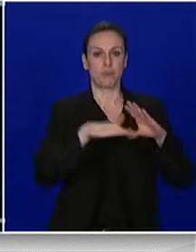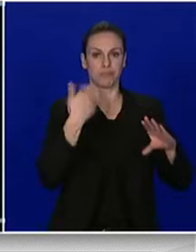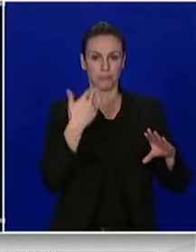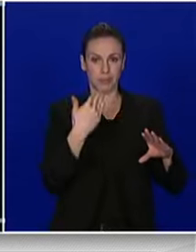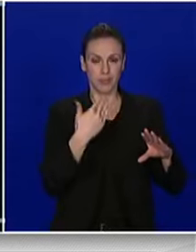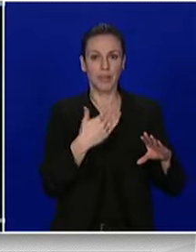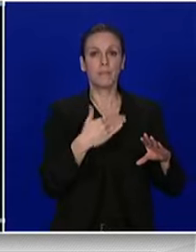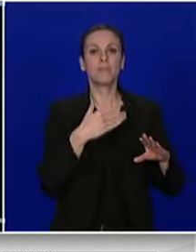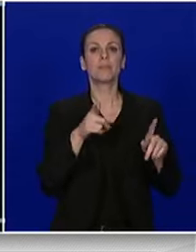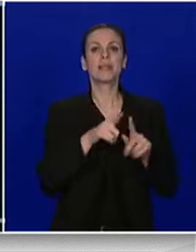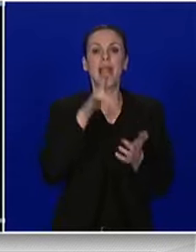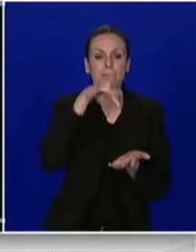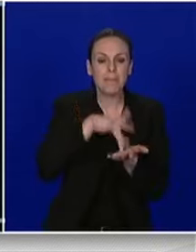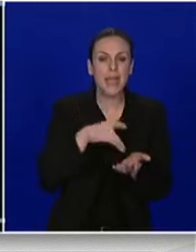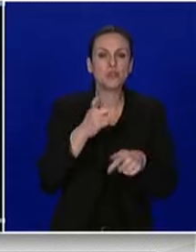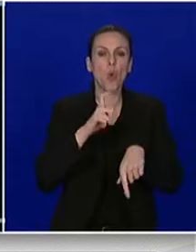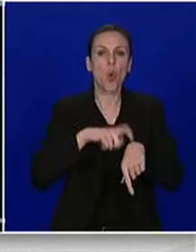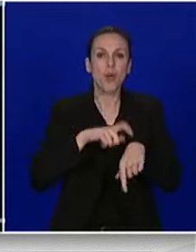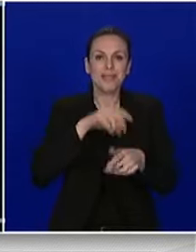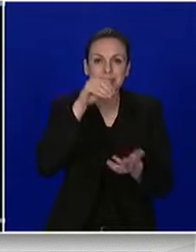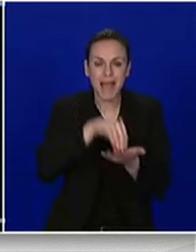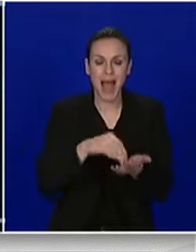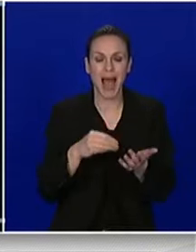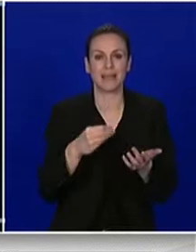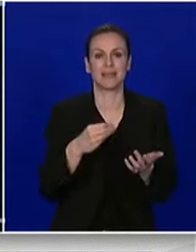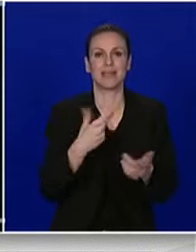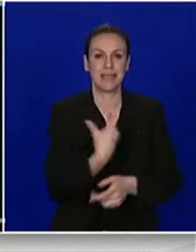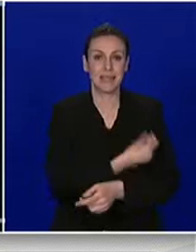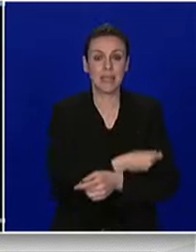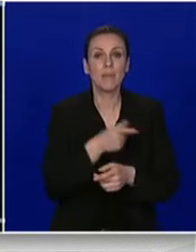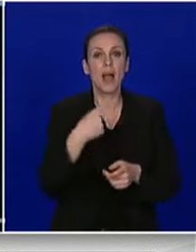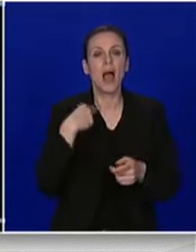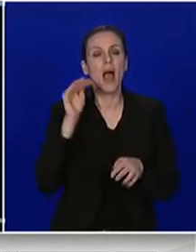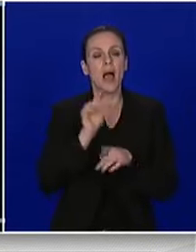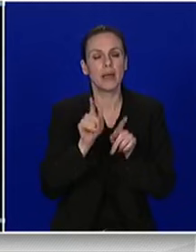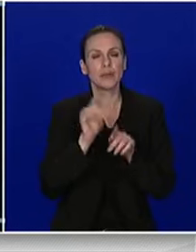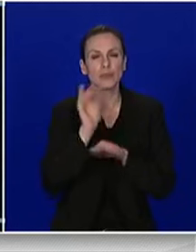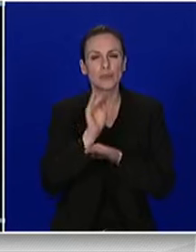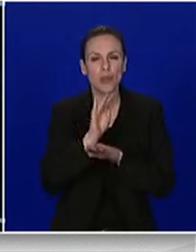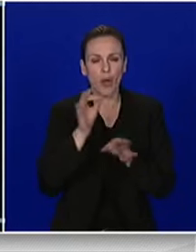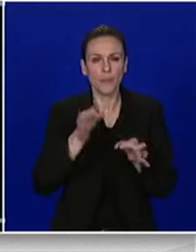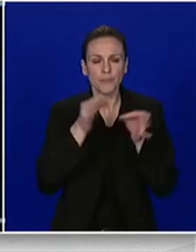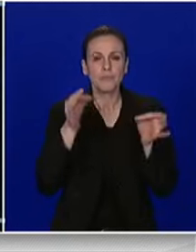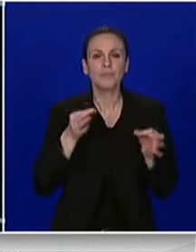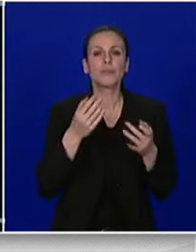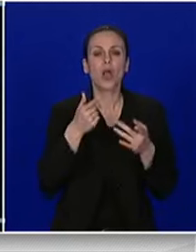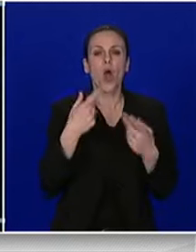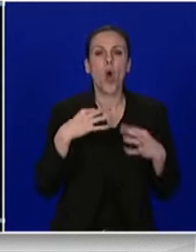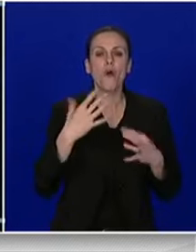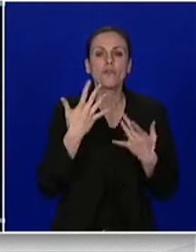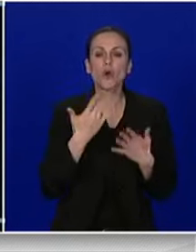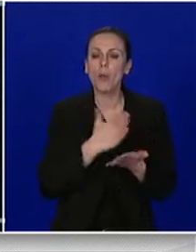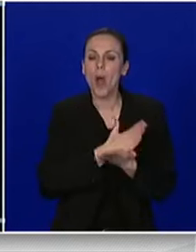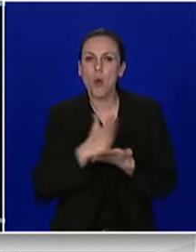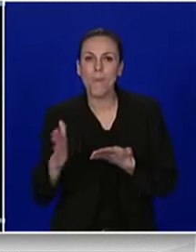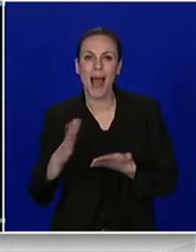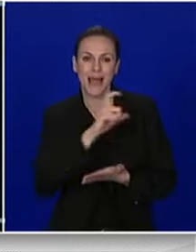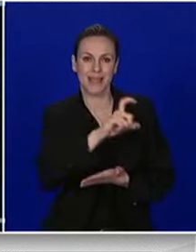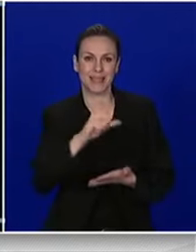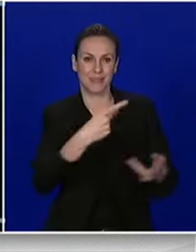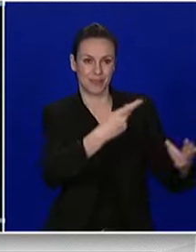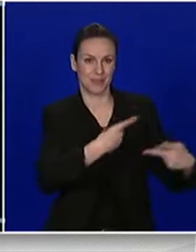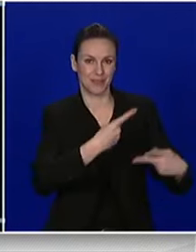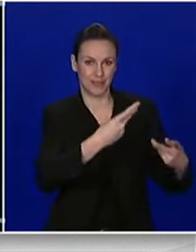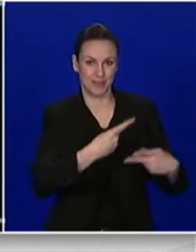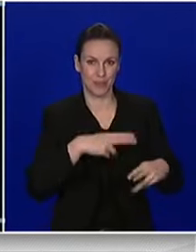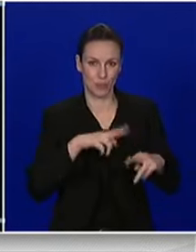informacija o mjestu i terminu cijepljenja, s time da moram napomenuti da će to ovisiti o količini cjepiva koja će u